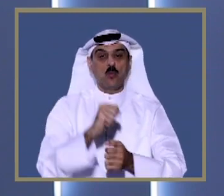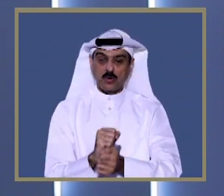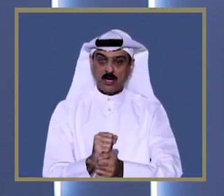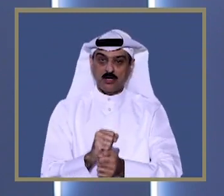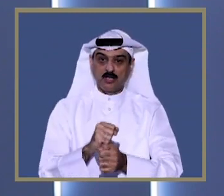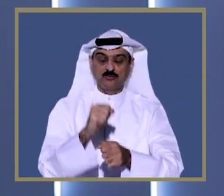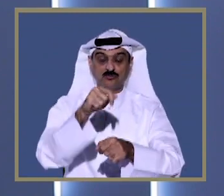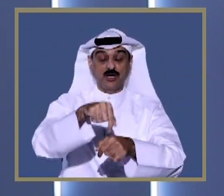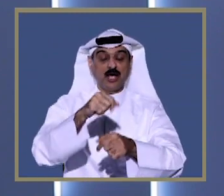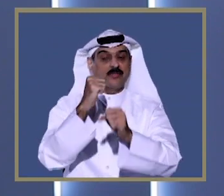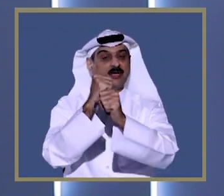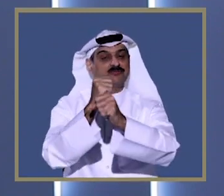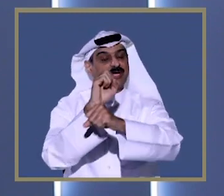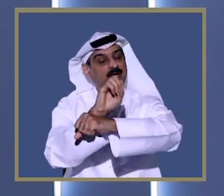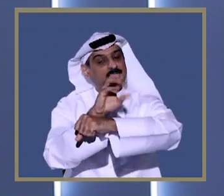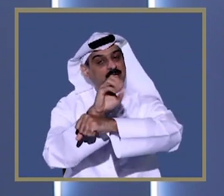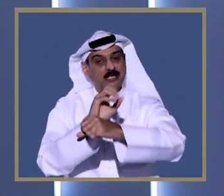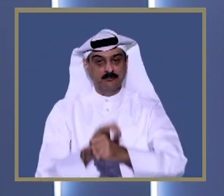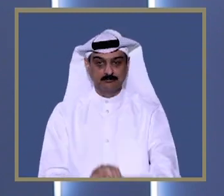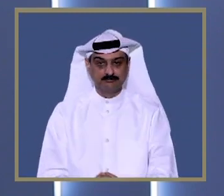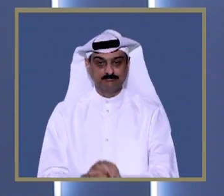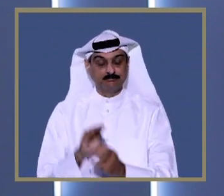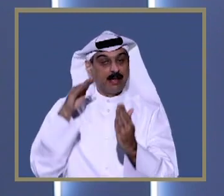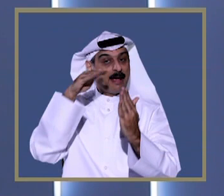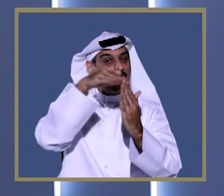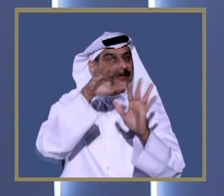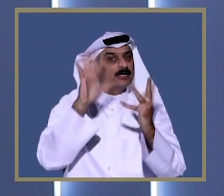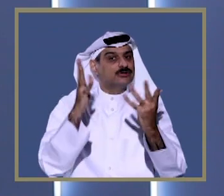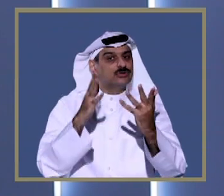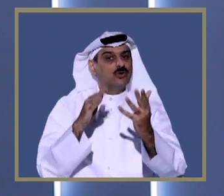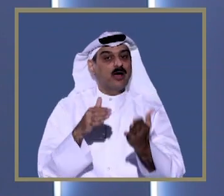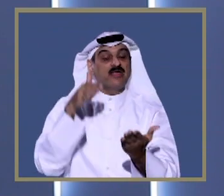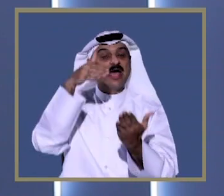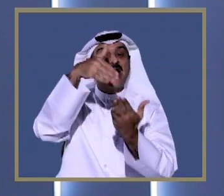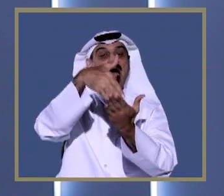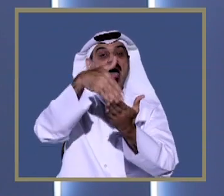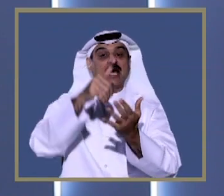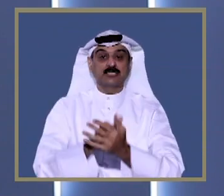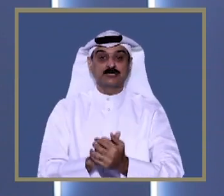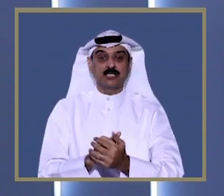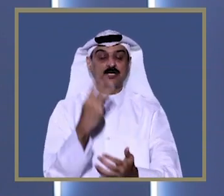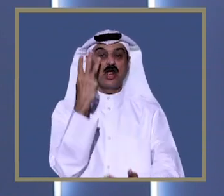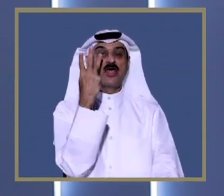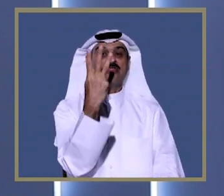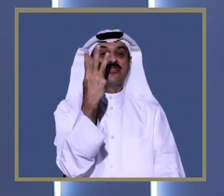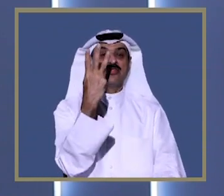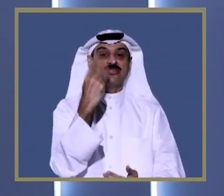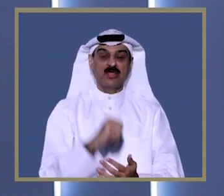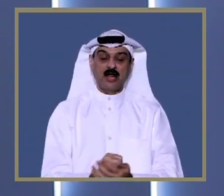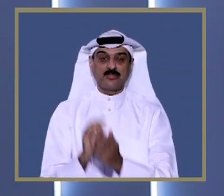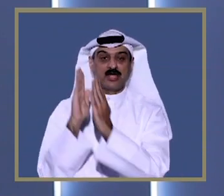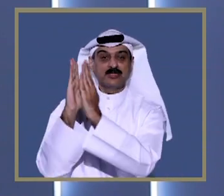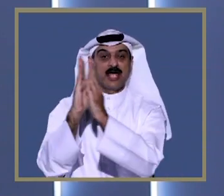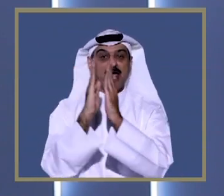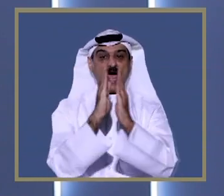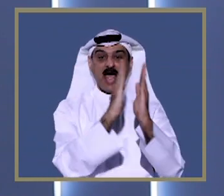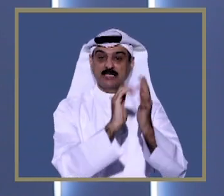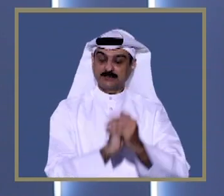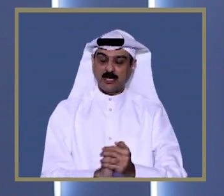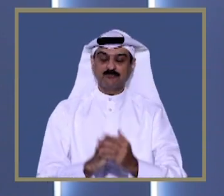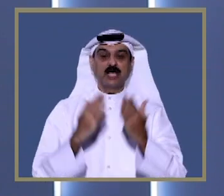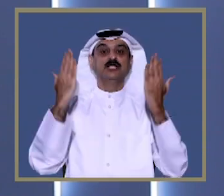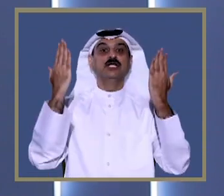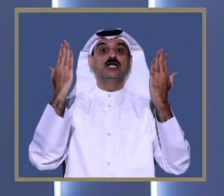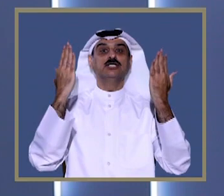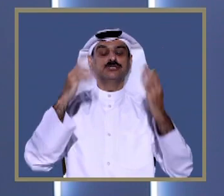مراقبة هذه الجودة. حتى نحقق هذه